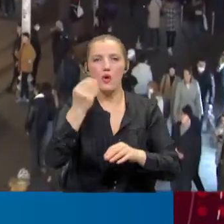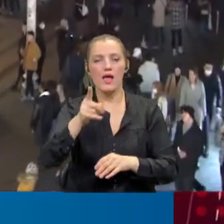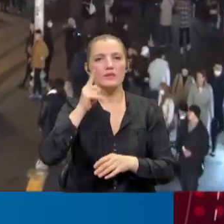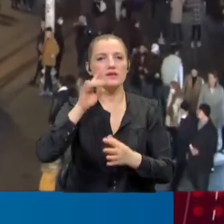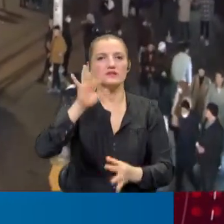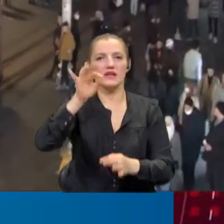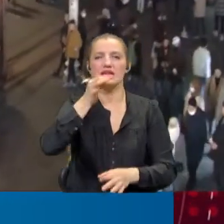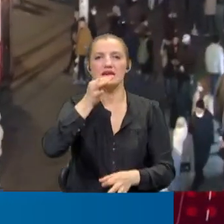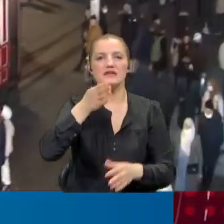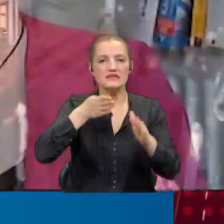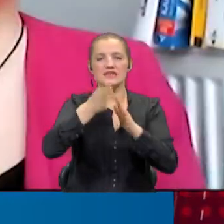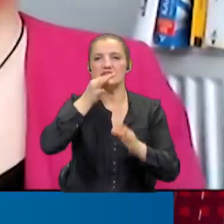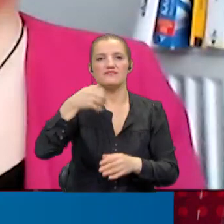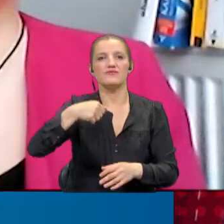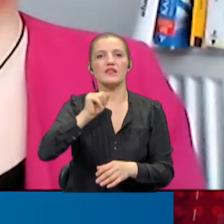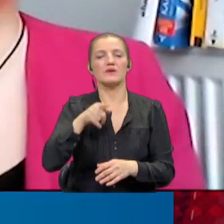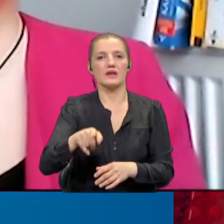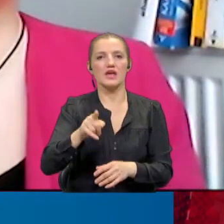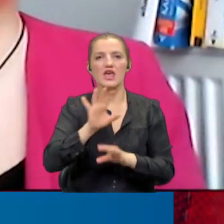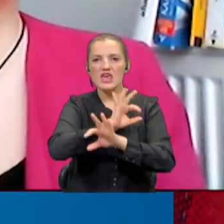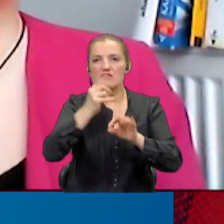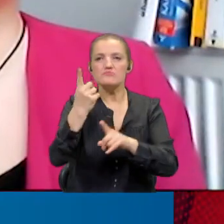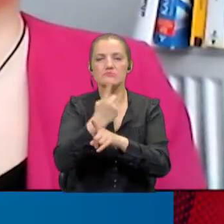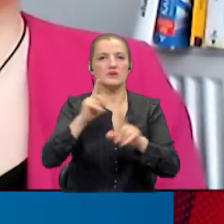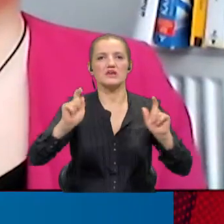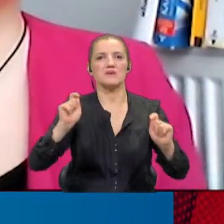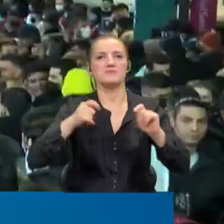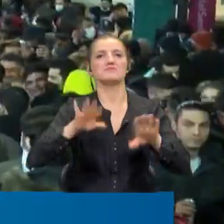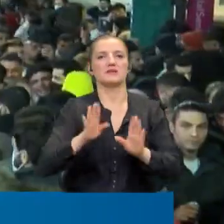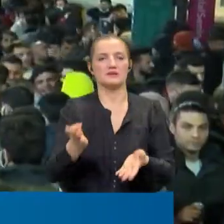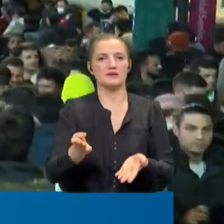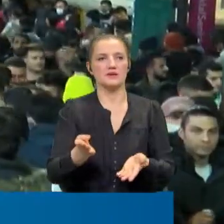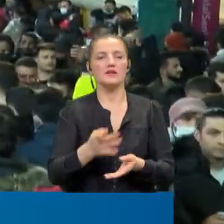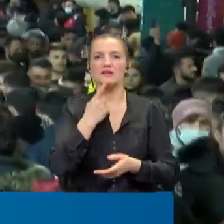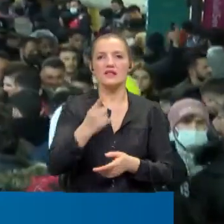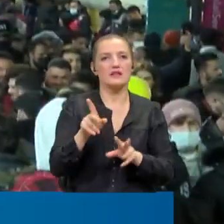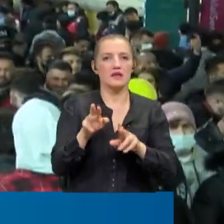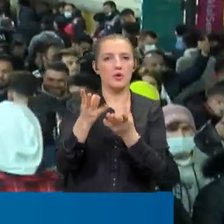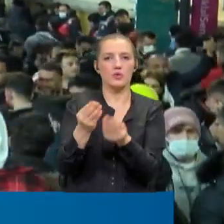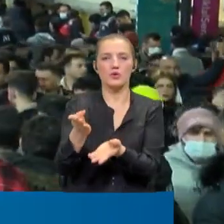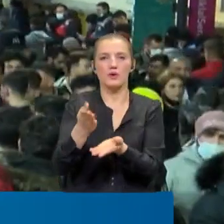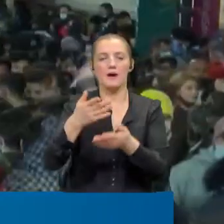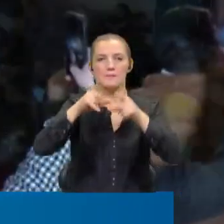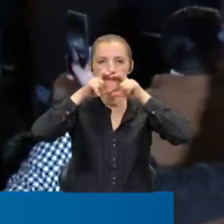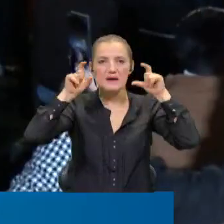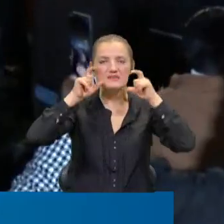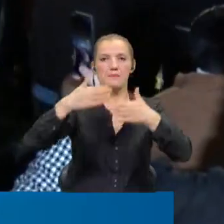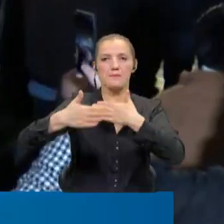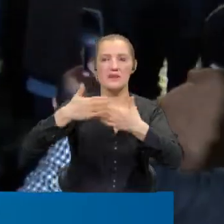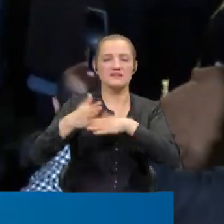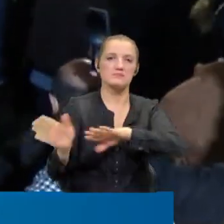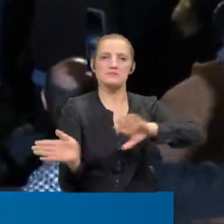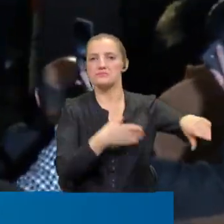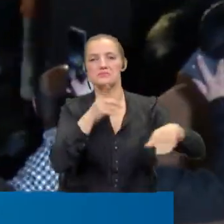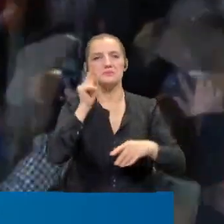bulunmasına izin verilmeliydi ama bunların hiçbirinin yapılmadığını eminiz denildiği gibi doldu maske mesafe bir yana